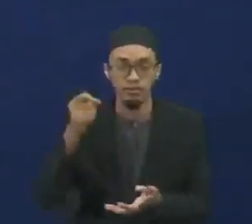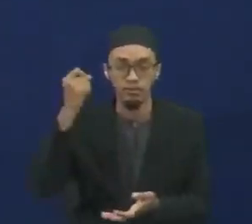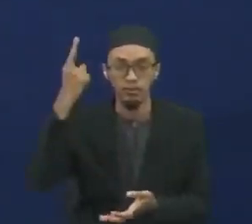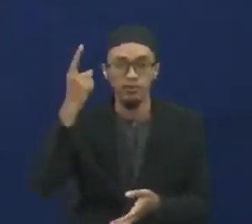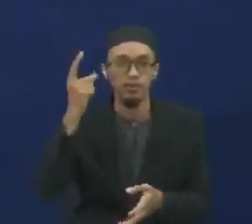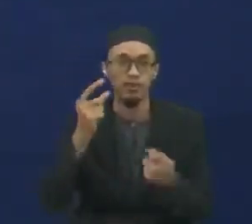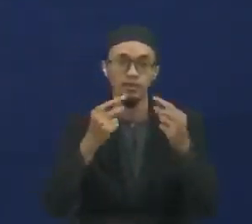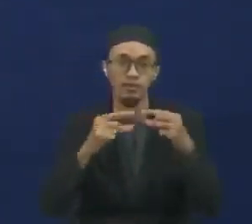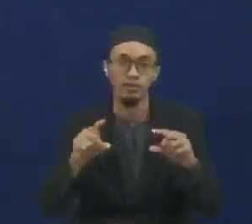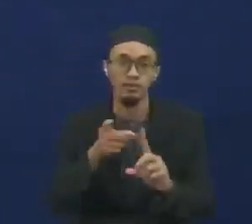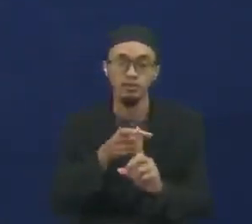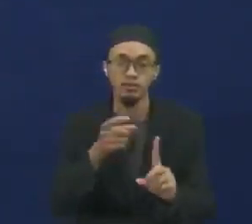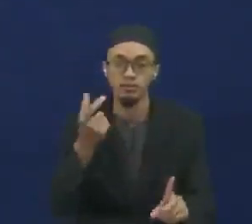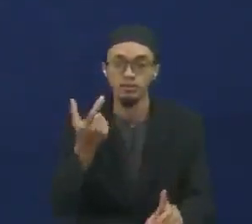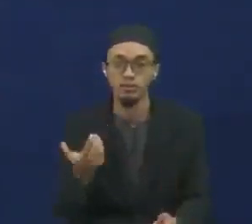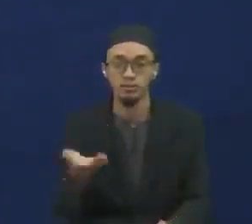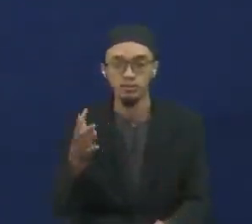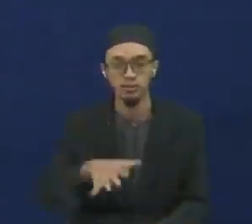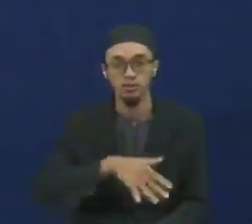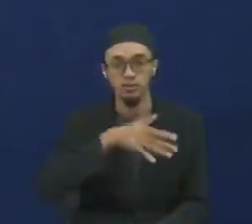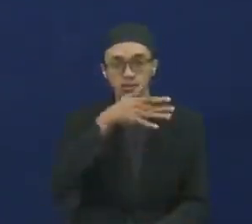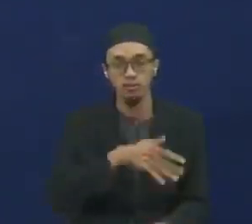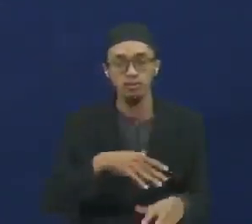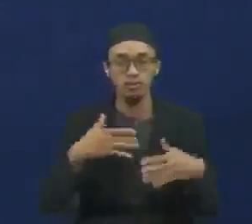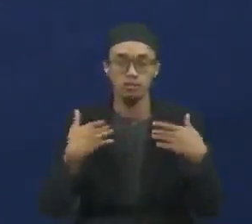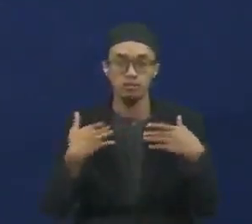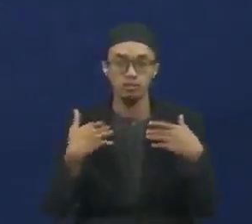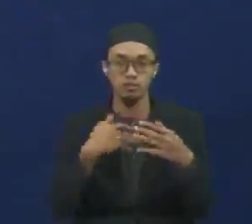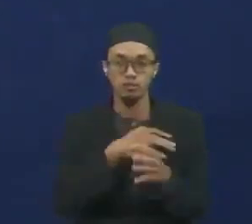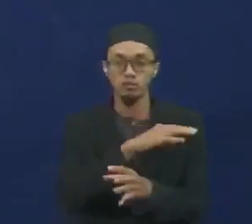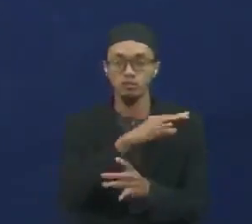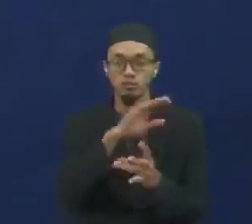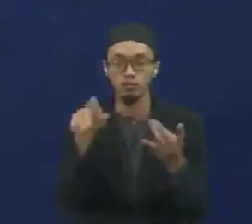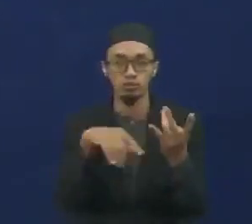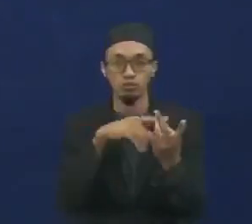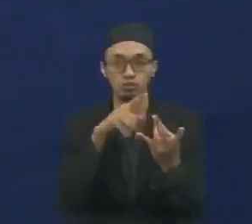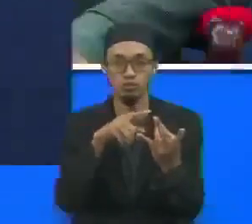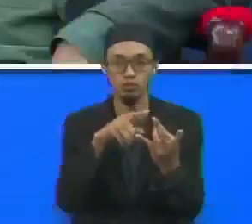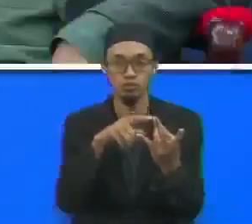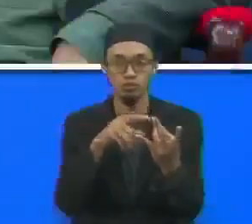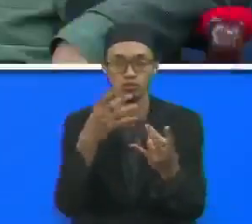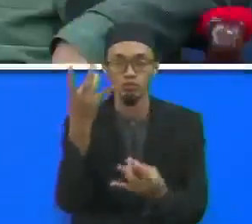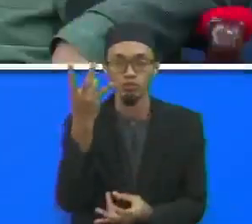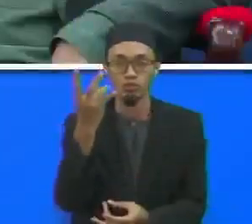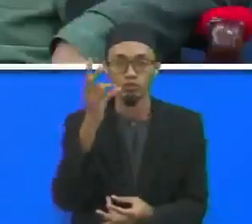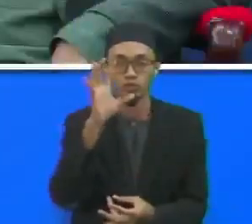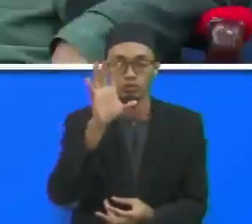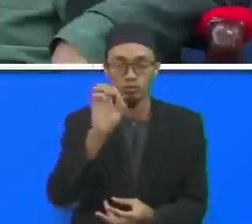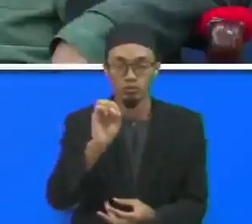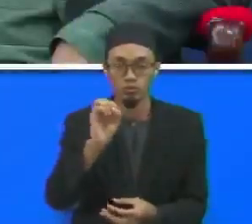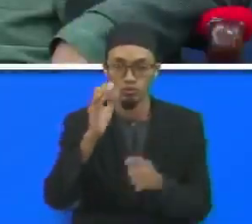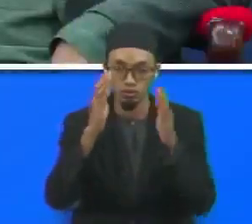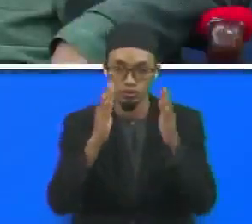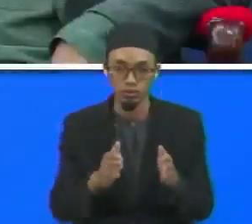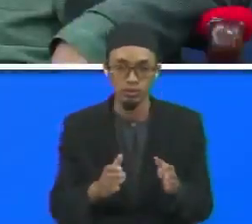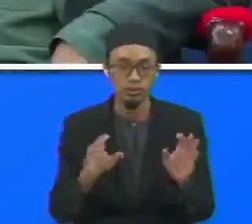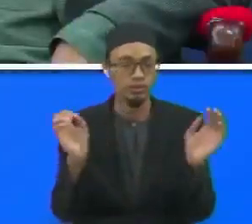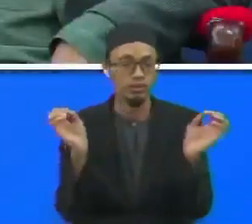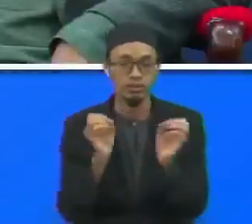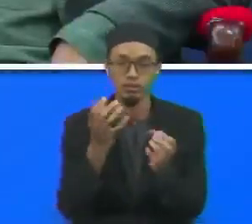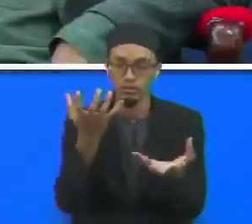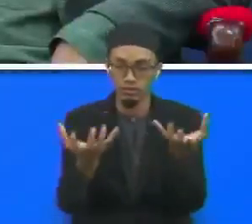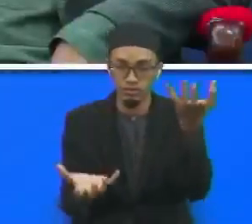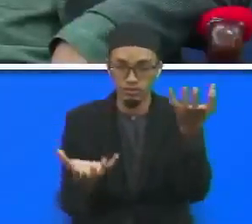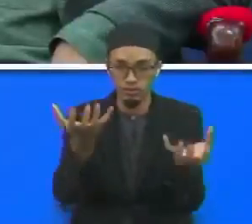orang yang mereka ini tidak ada hisab dan tidak ada azab. Siapa mereka itu? Humul ladzina la yastarqun wa la